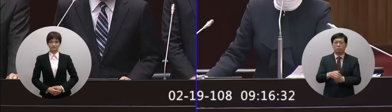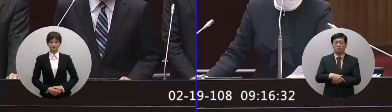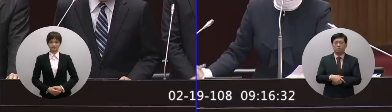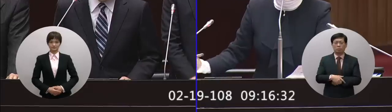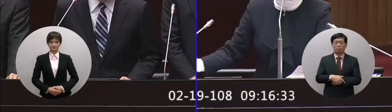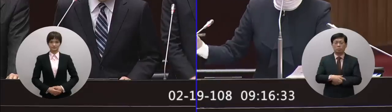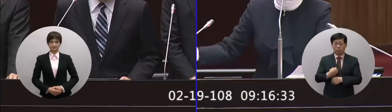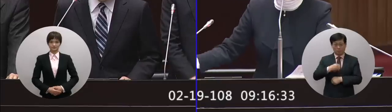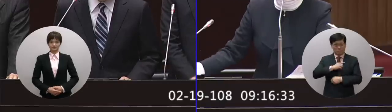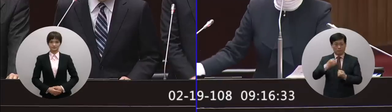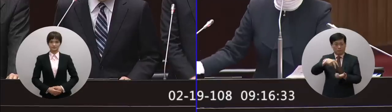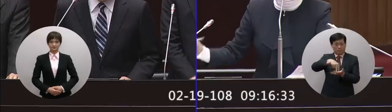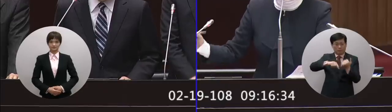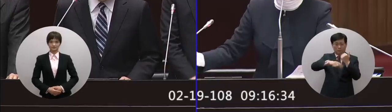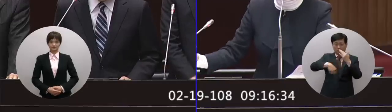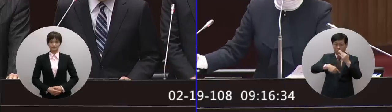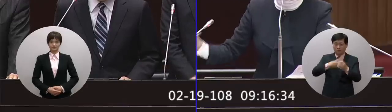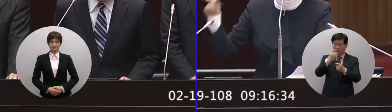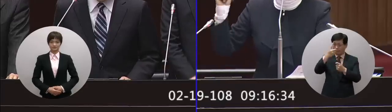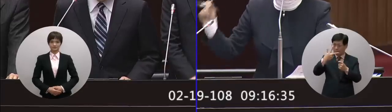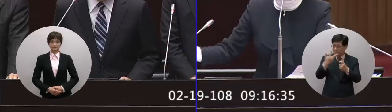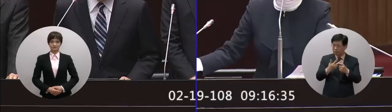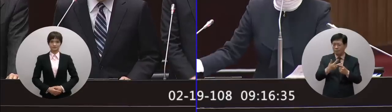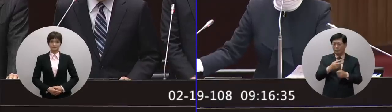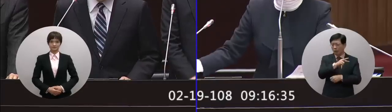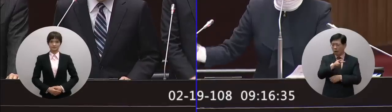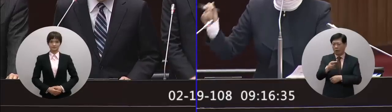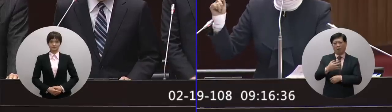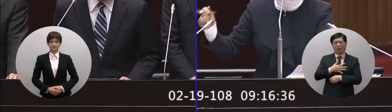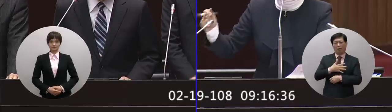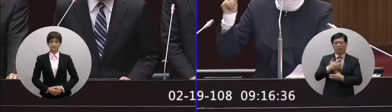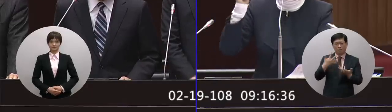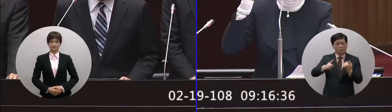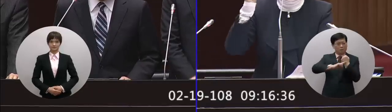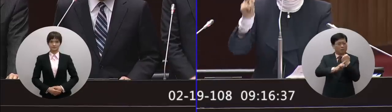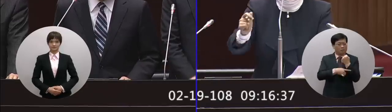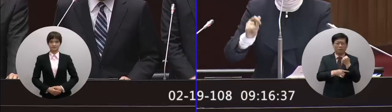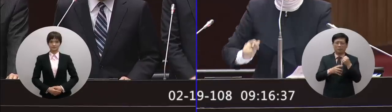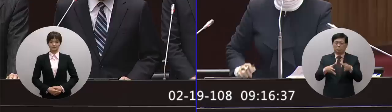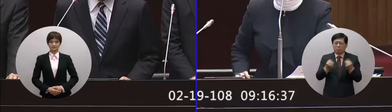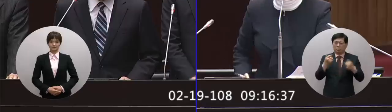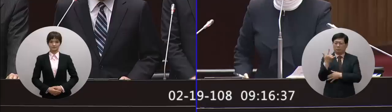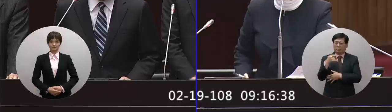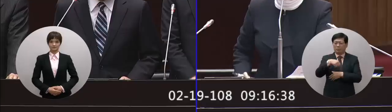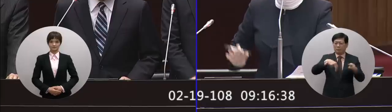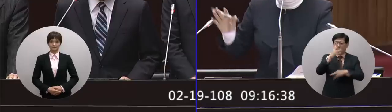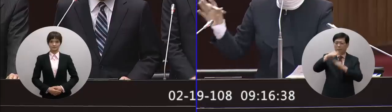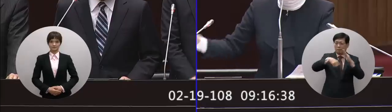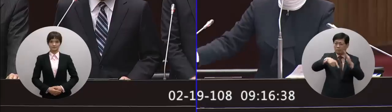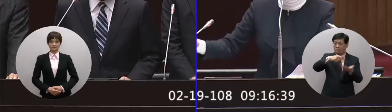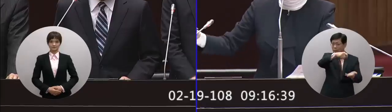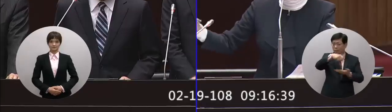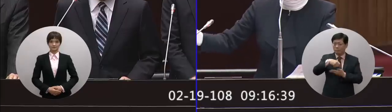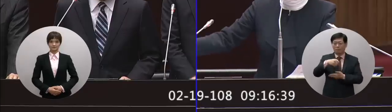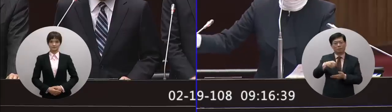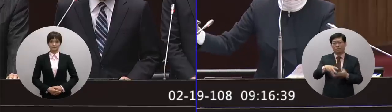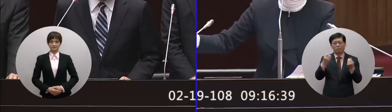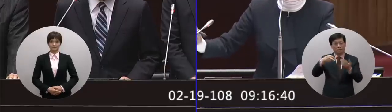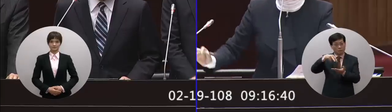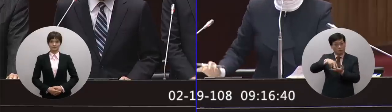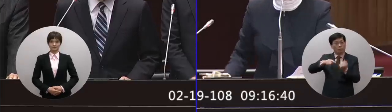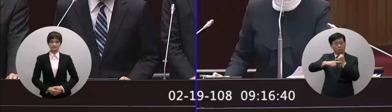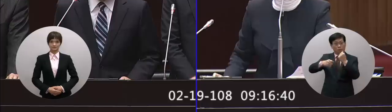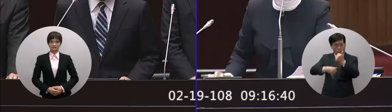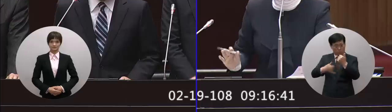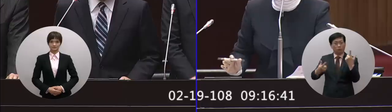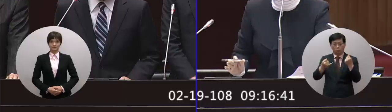其实呢，本席在立法院17年了，我也知道非常多的法案不需要行政院推出来，立法委员的版本